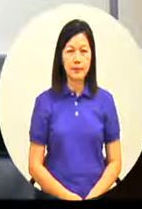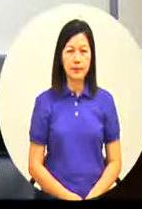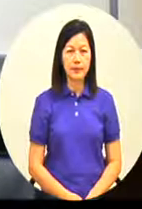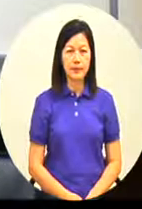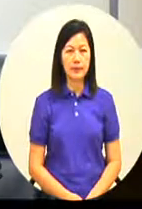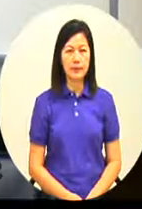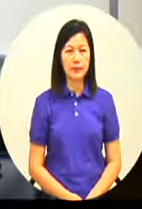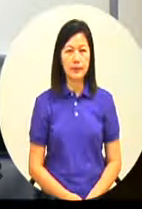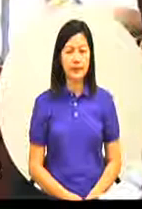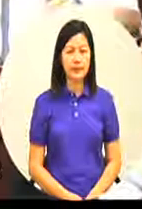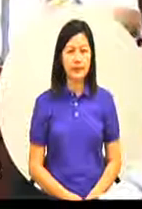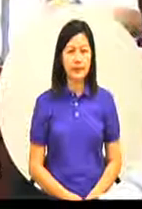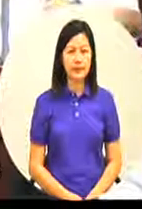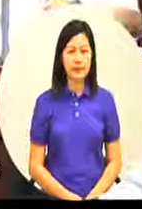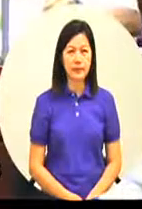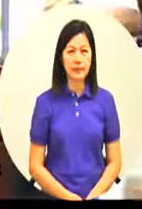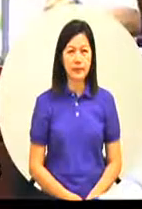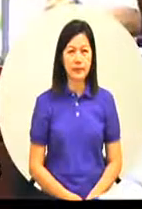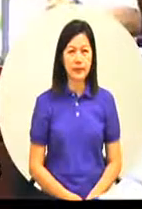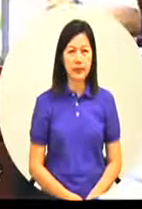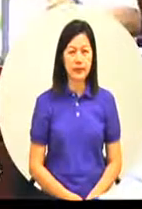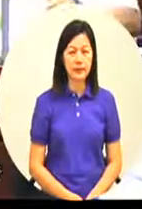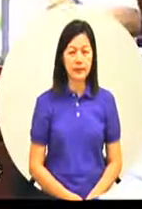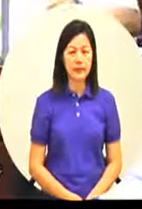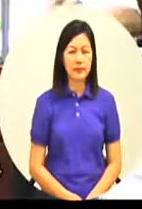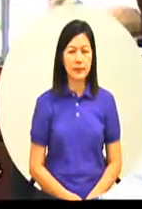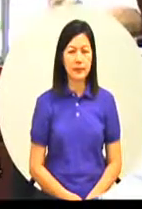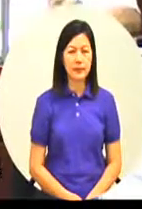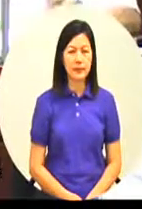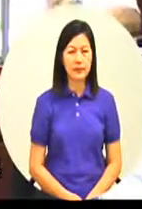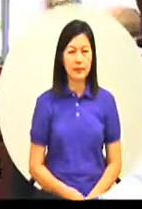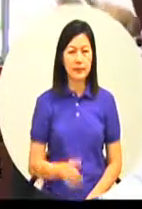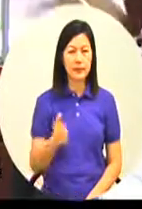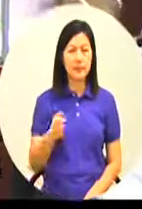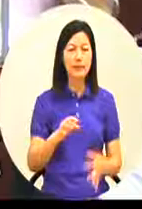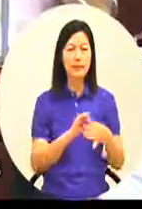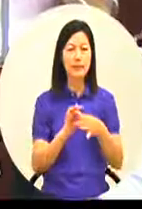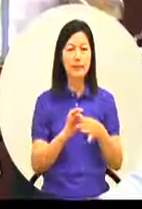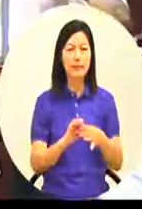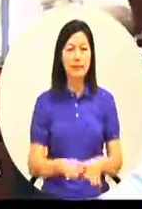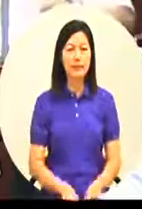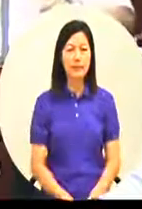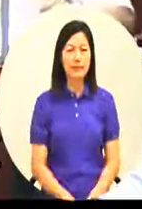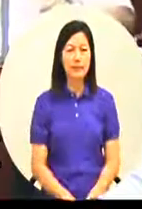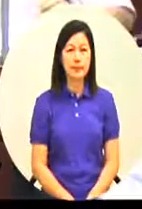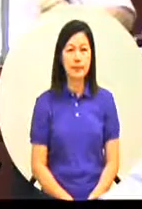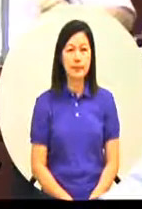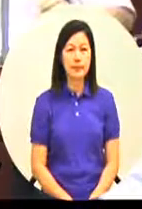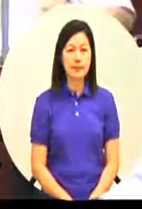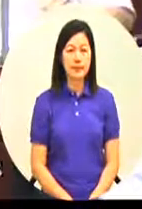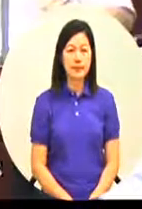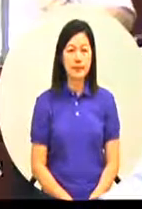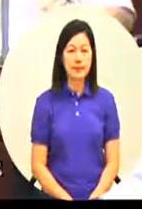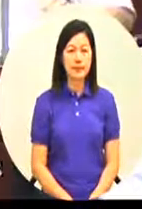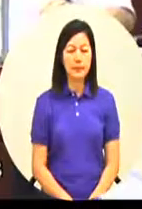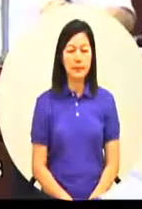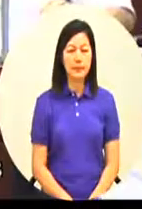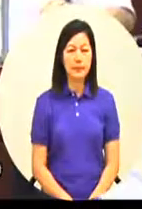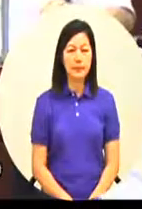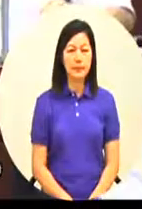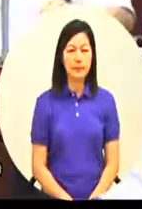局长，请耽误。 谢谢主席，谢谢陈议员的一个指教。这个关于